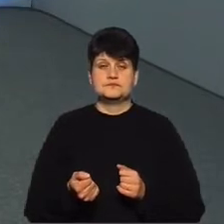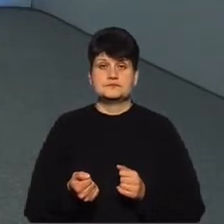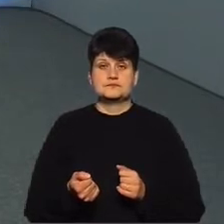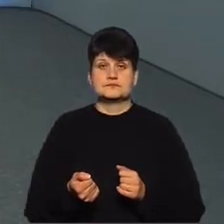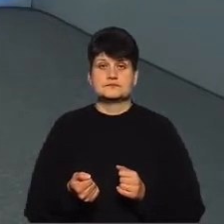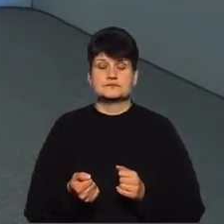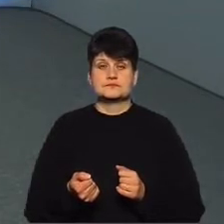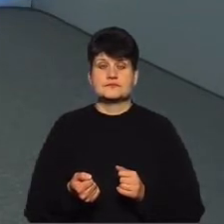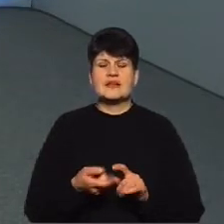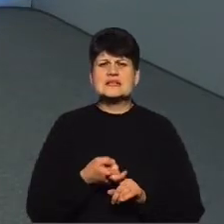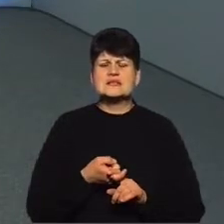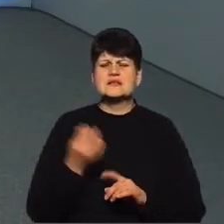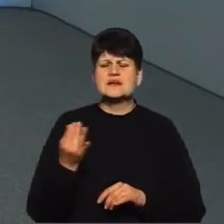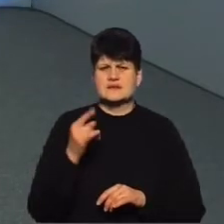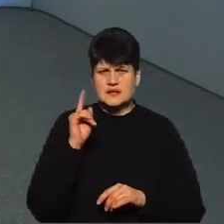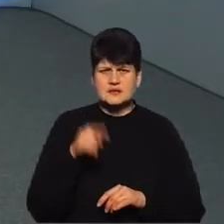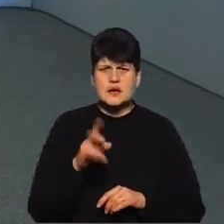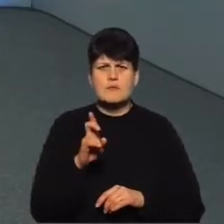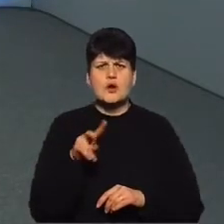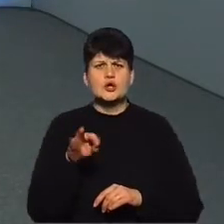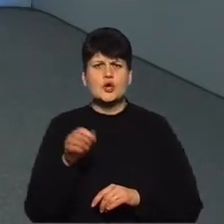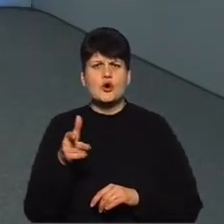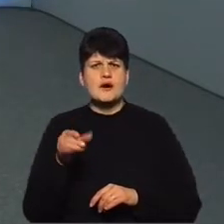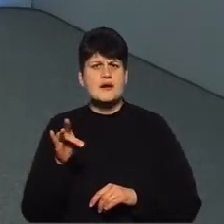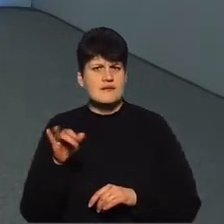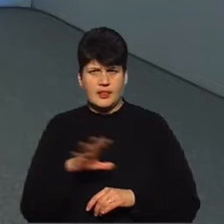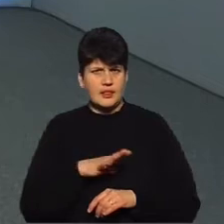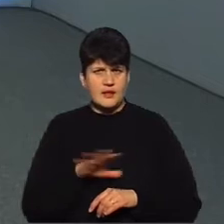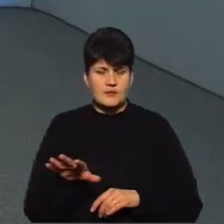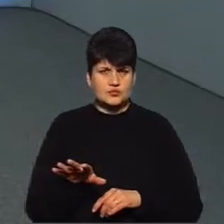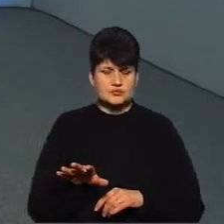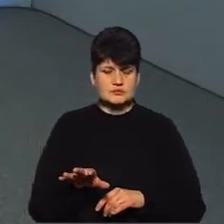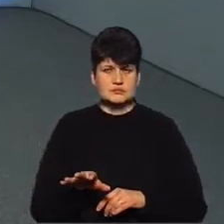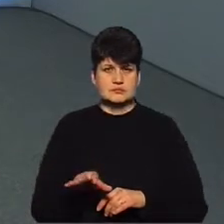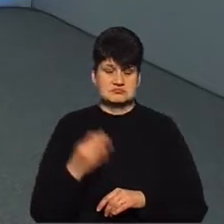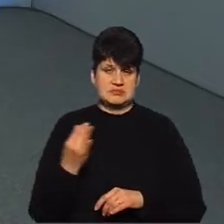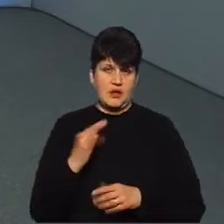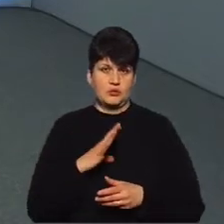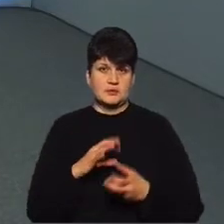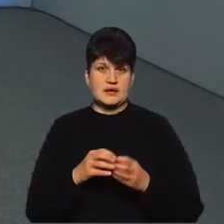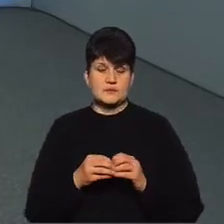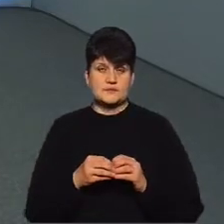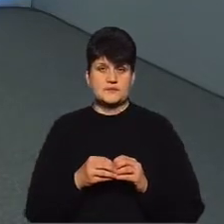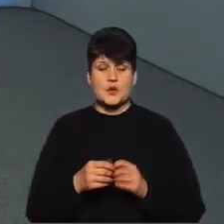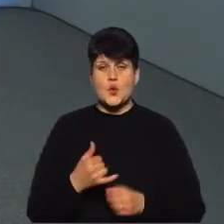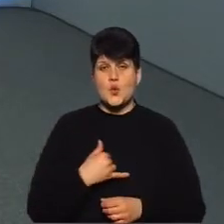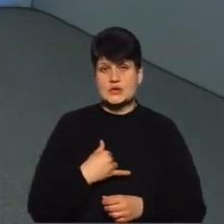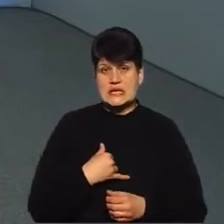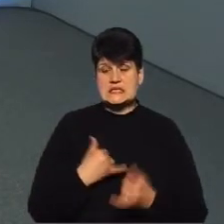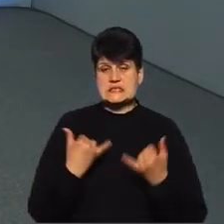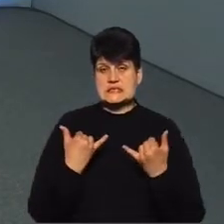цікаво, знаєте, поставити, що не було ще блогерів, бо якби, я думаю, був цей пункт, також були би цікаві результати. Бо в нас зараз трошки